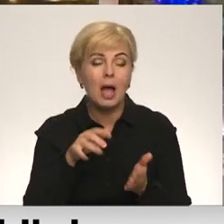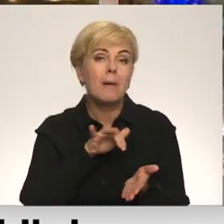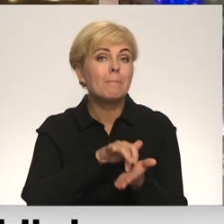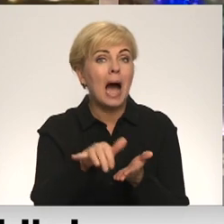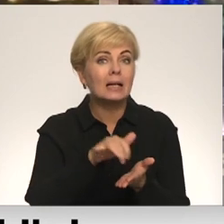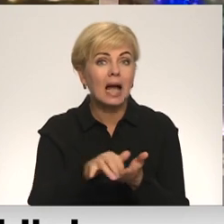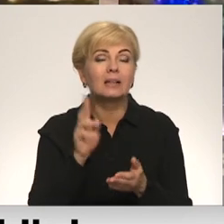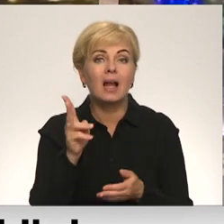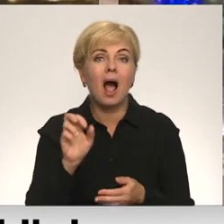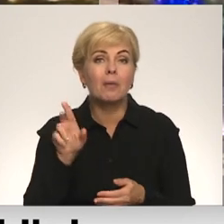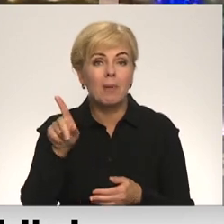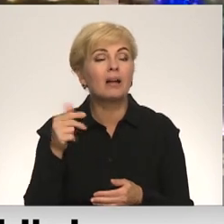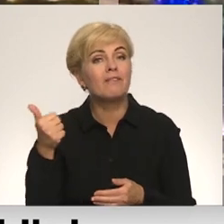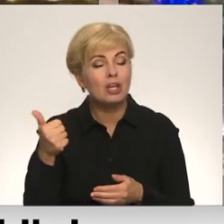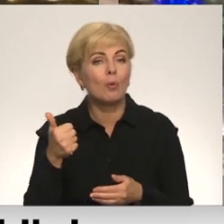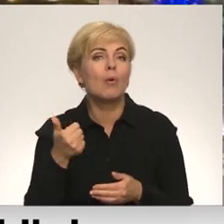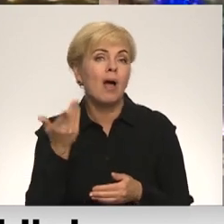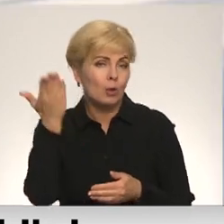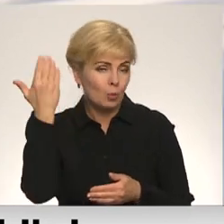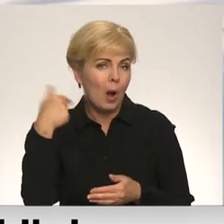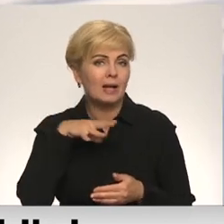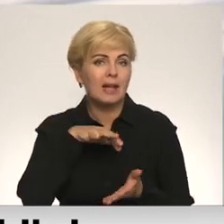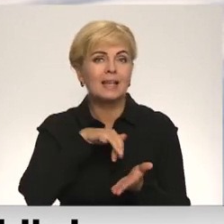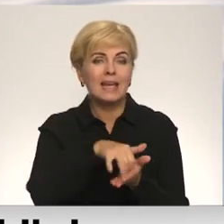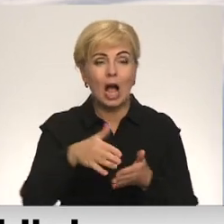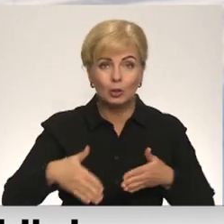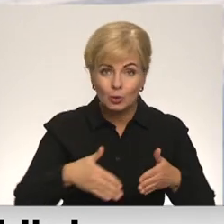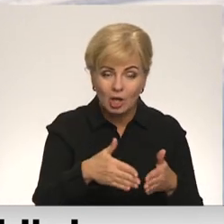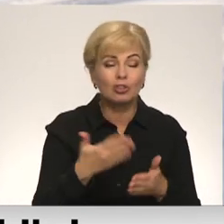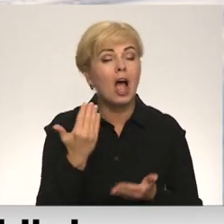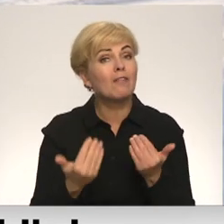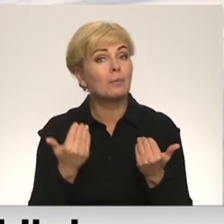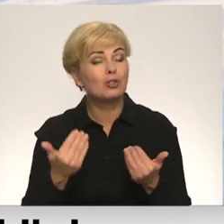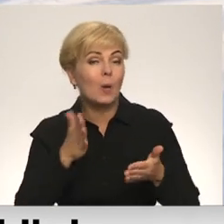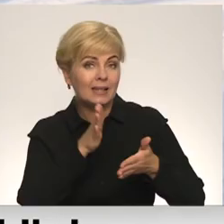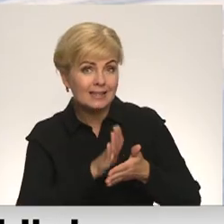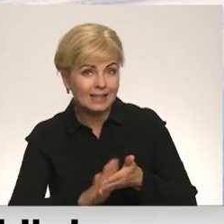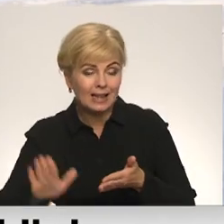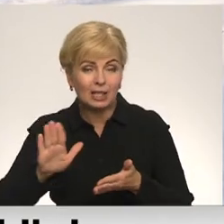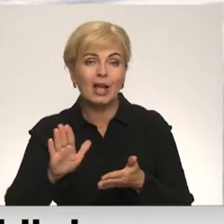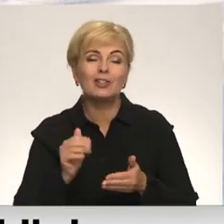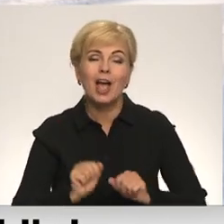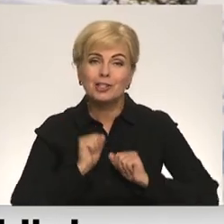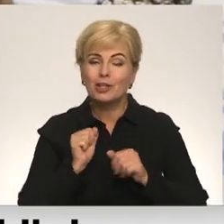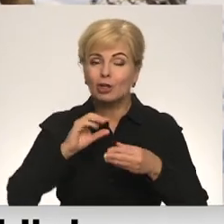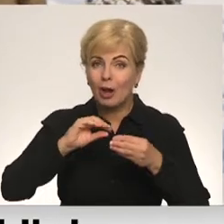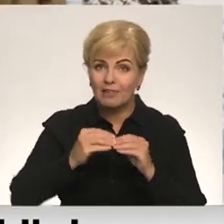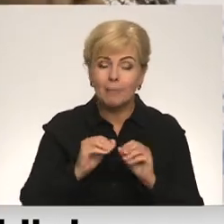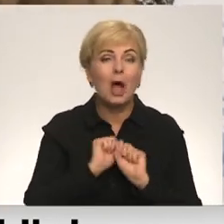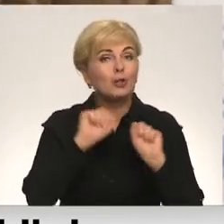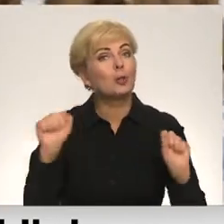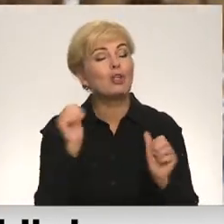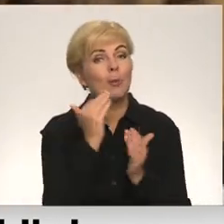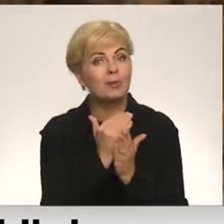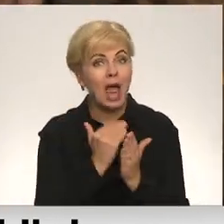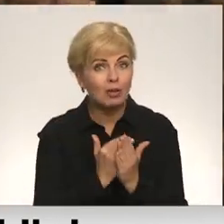pa Kalpaka reiz ieto ceļu posmu. Ceļš varbūt arī slidens, cenšamies ievērot drošības noteikumus,